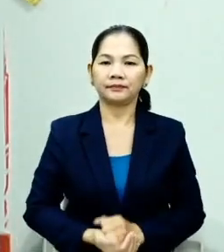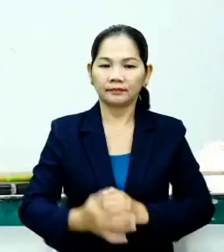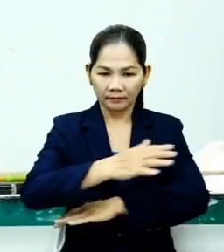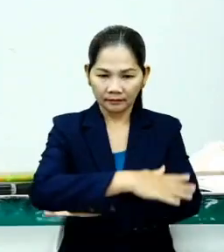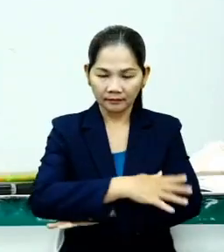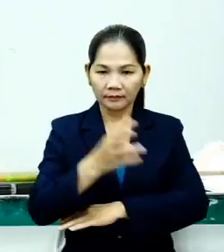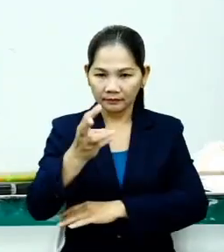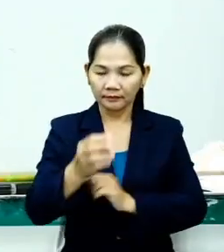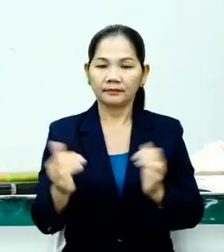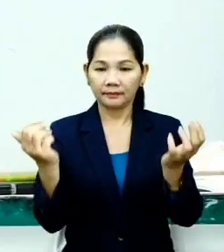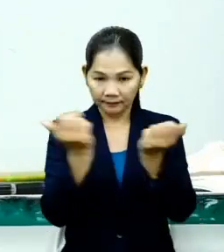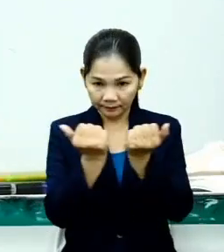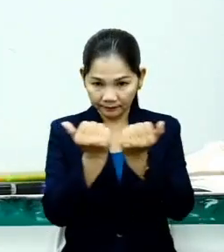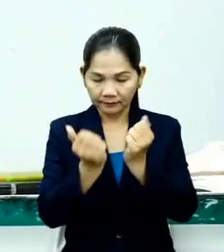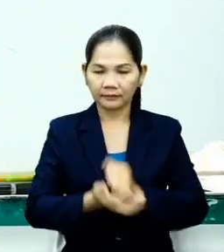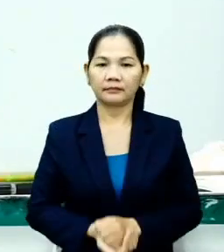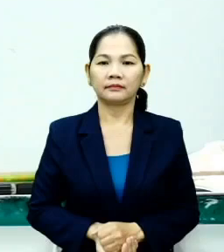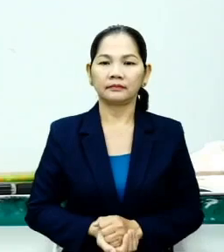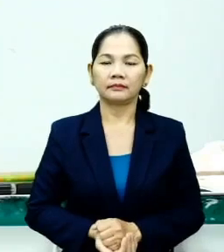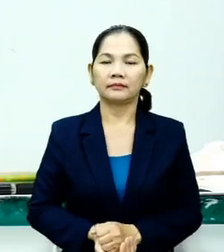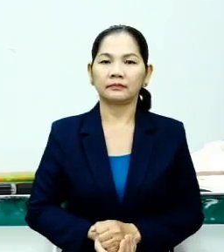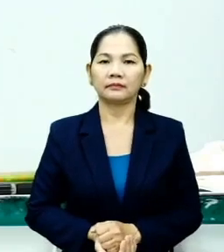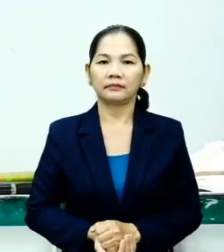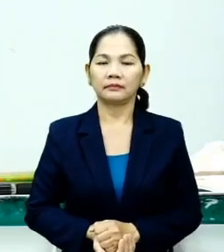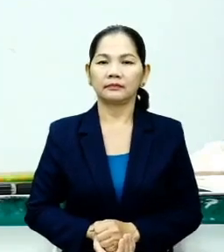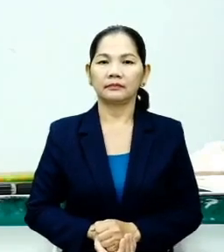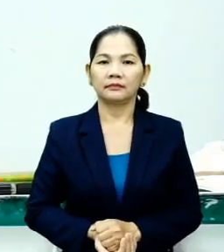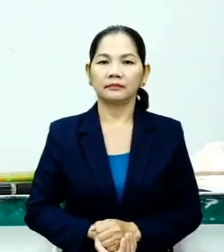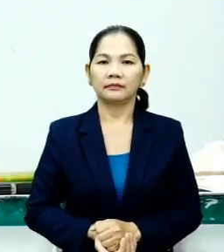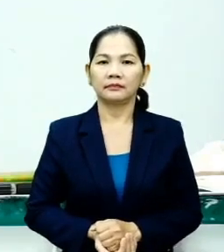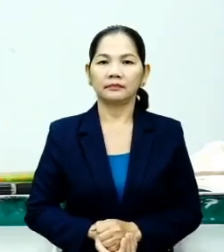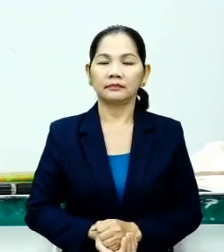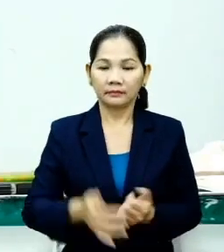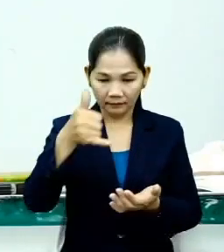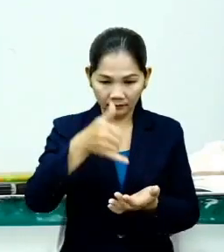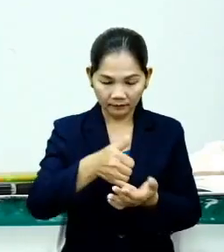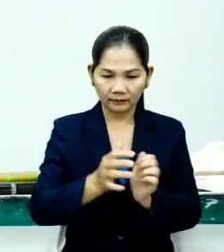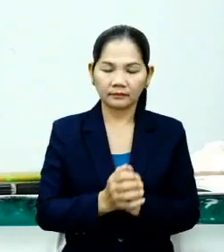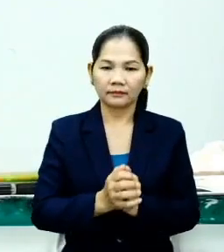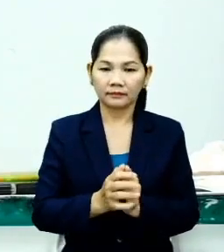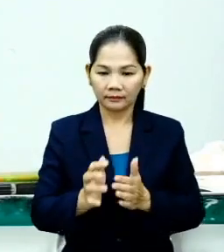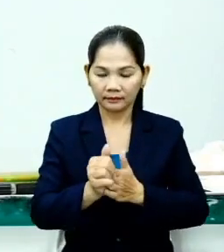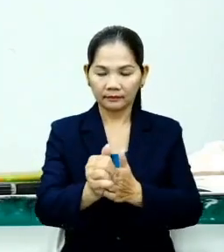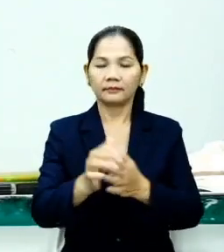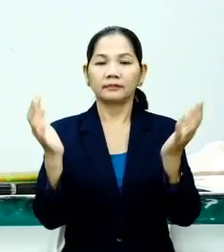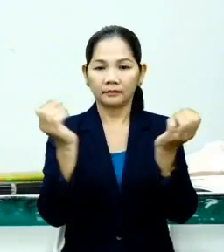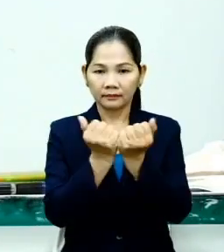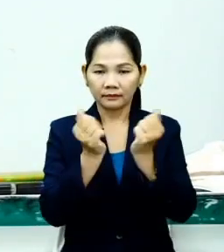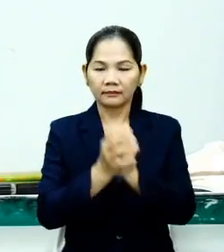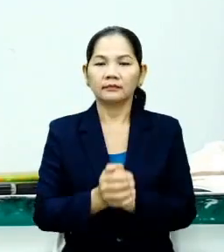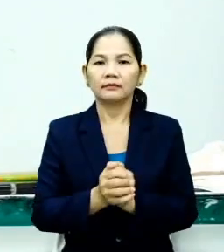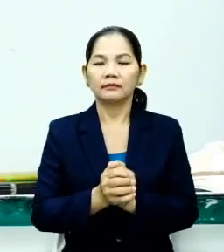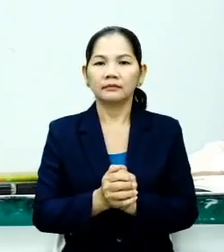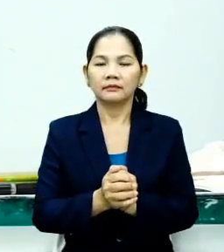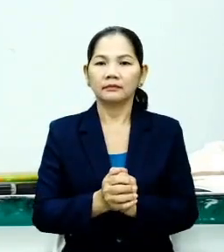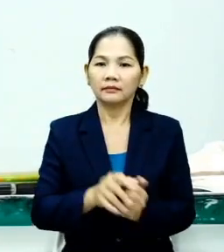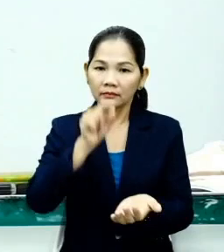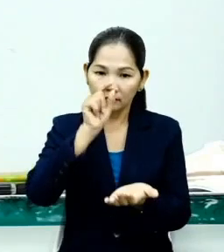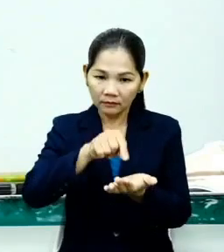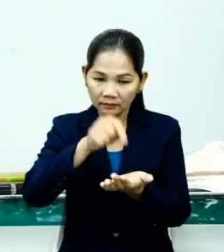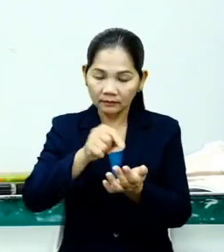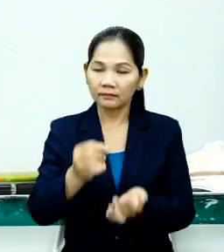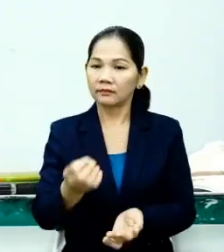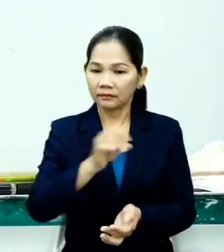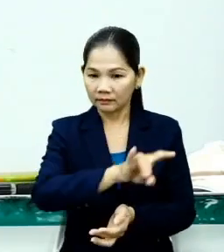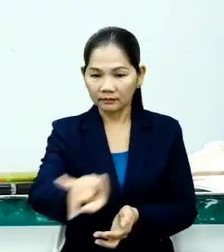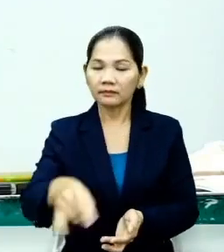xâm rạ sân, nó bây dừng lên lập bài nha con. Chà, thì ngày nay nè cô nâng nòm con lên lập bài chặt chầm này nha con.